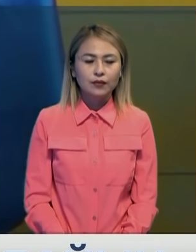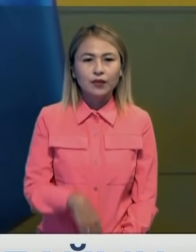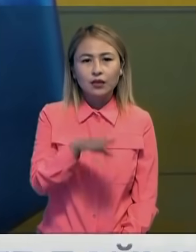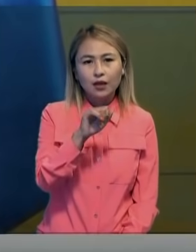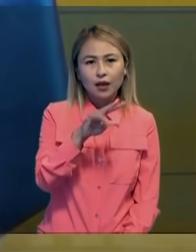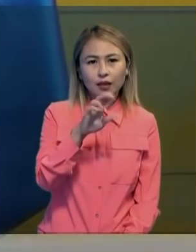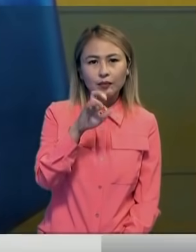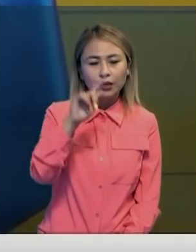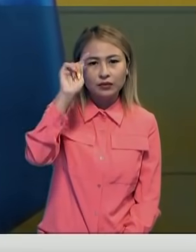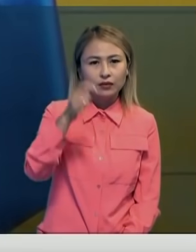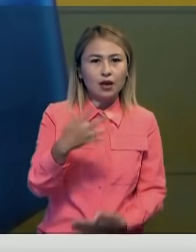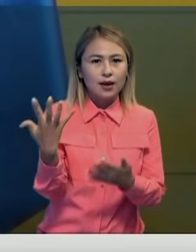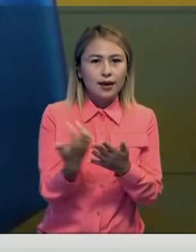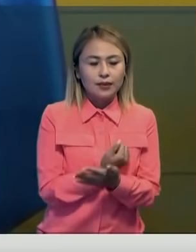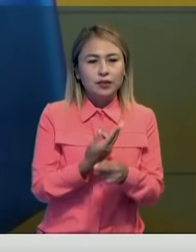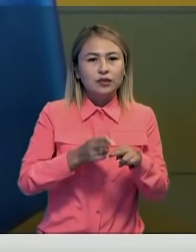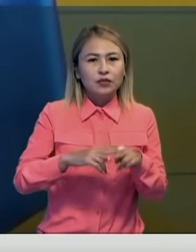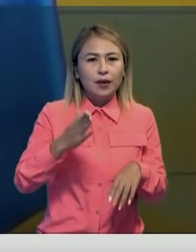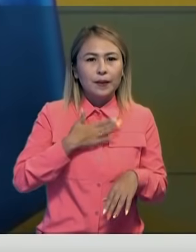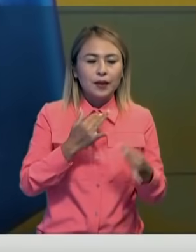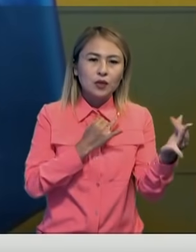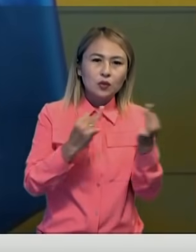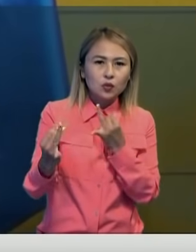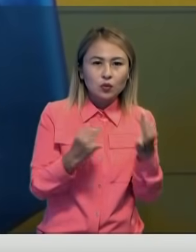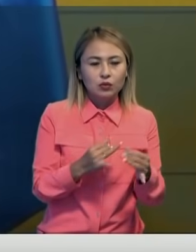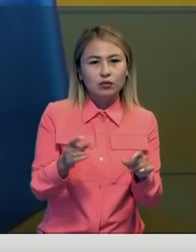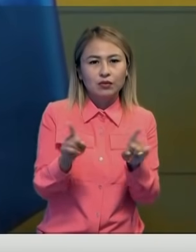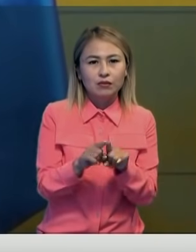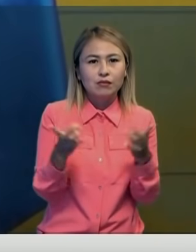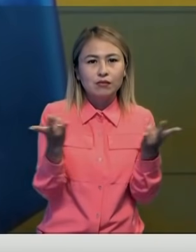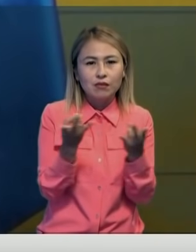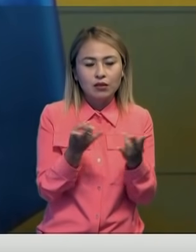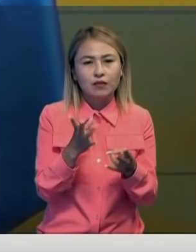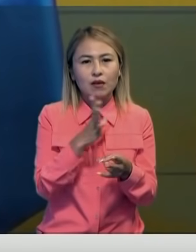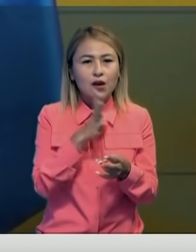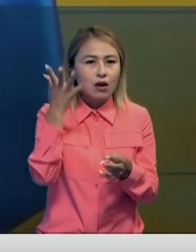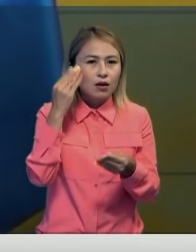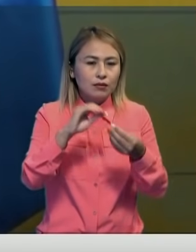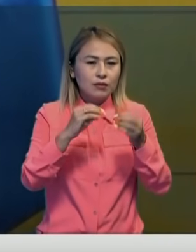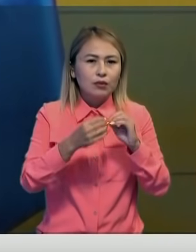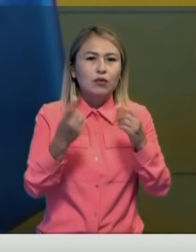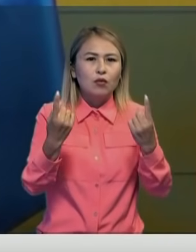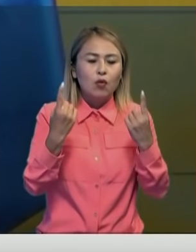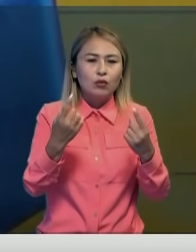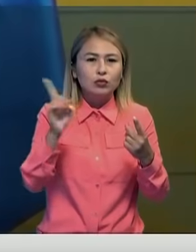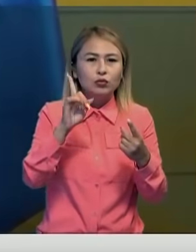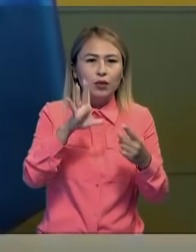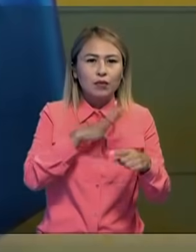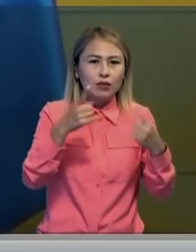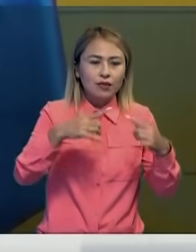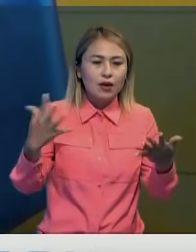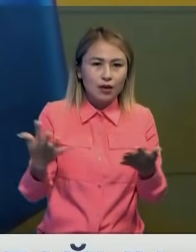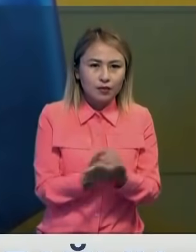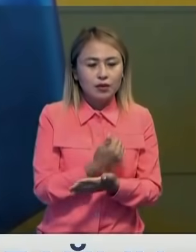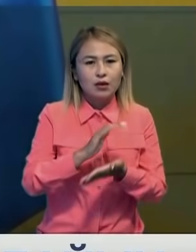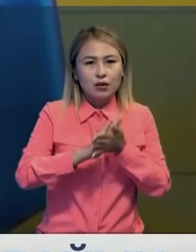Талибан соғыста жеңіске жетті, сондықтан бізге олармен сөйлесуге тура келеді. Гуманитарлық апатпен көші-қон дағдарысын еңсеру үшін біз